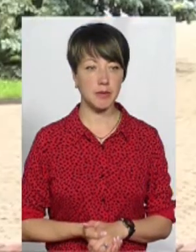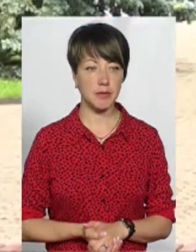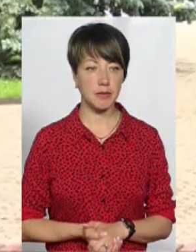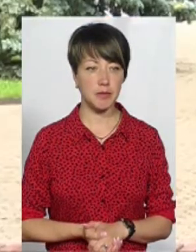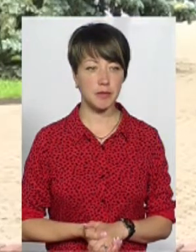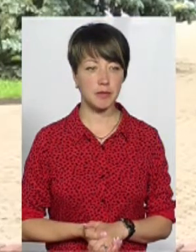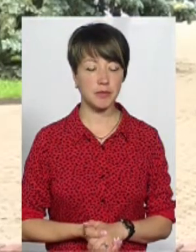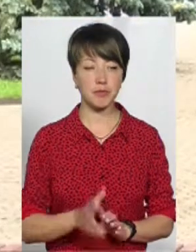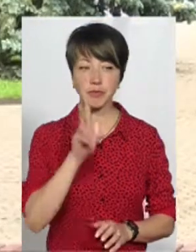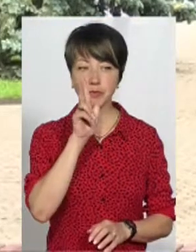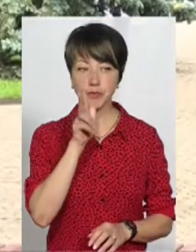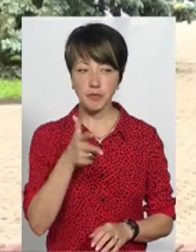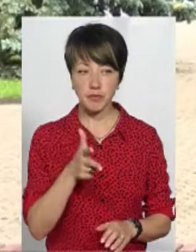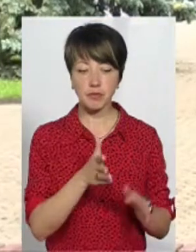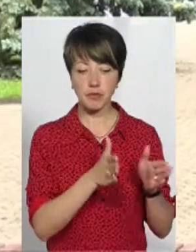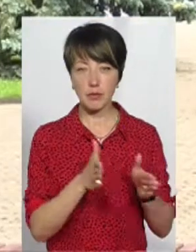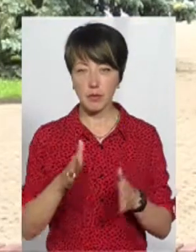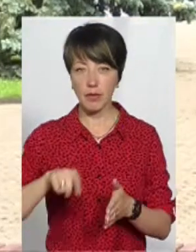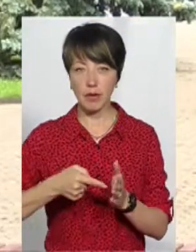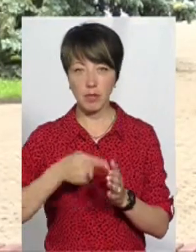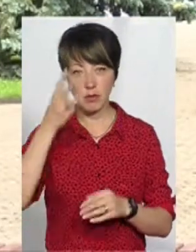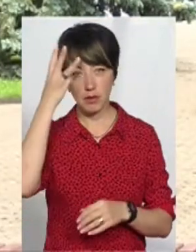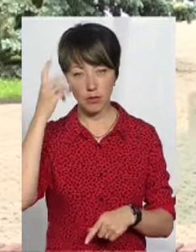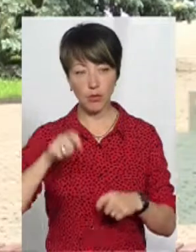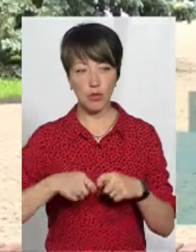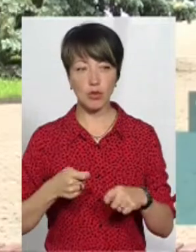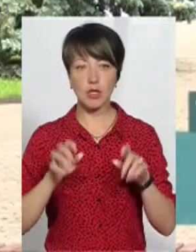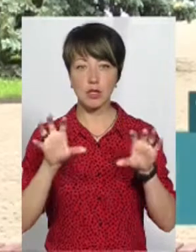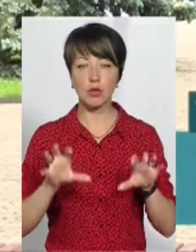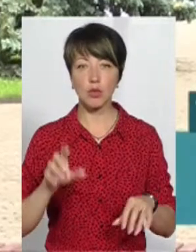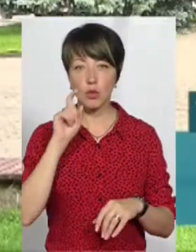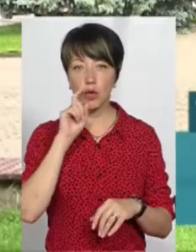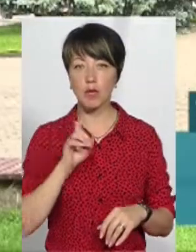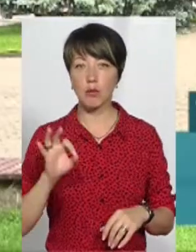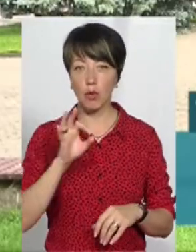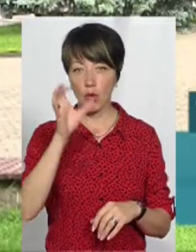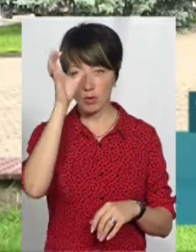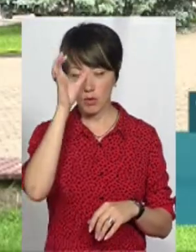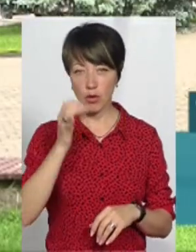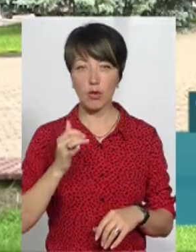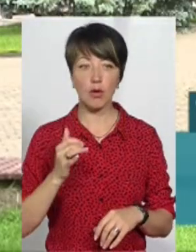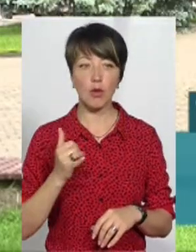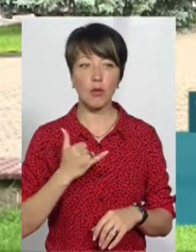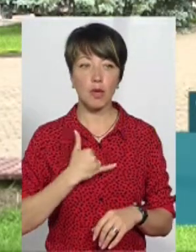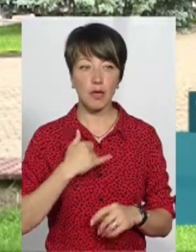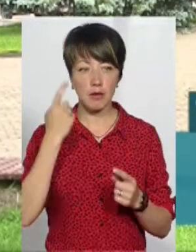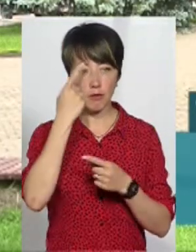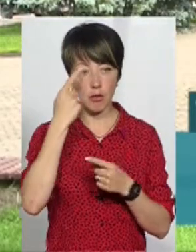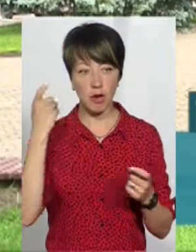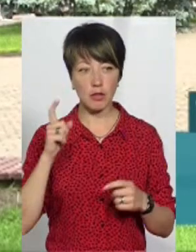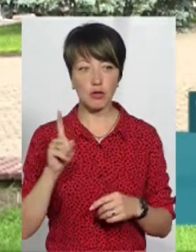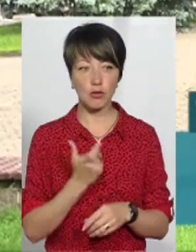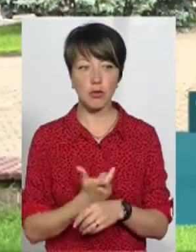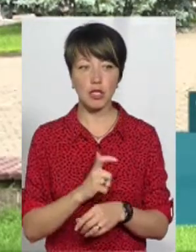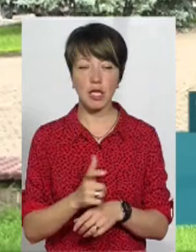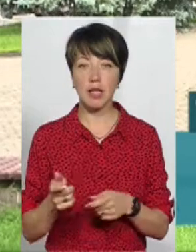Три роки поспіль у місті Хмельницькому порушується закон України про освіту. Ми маємо інформацію, що